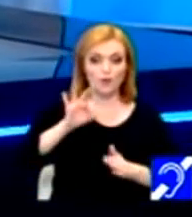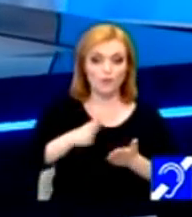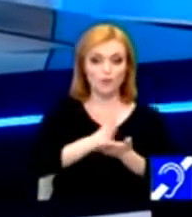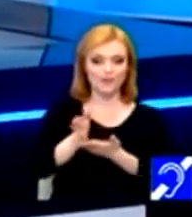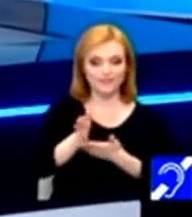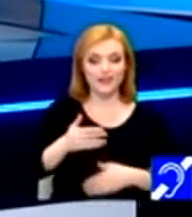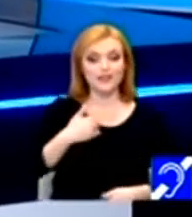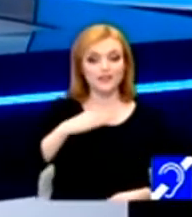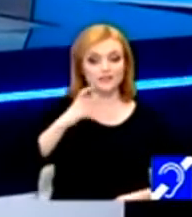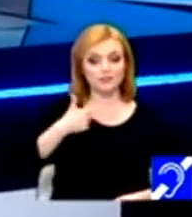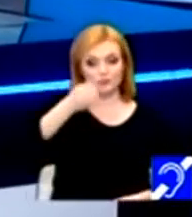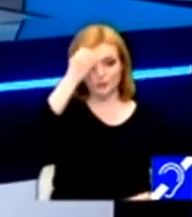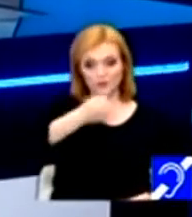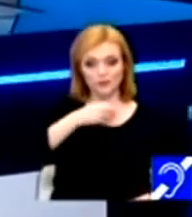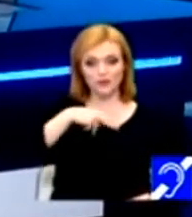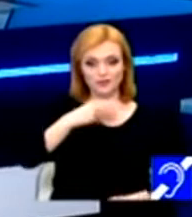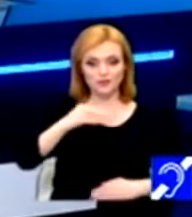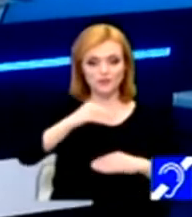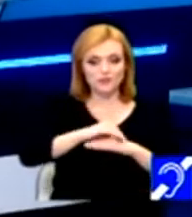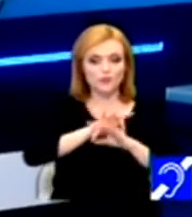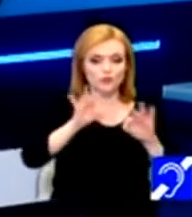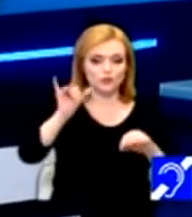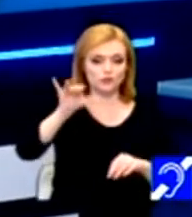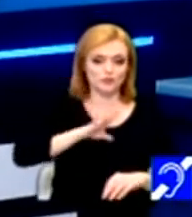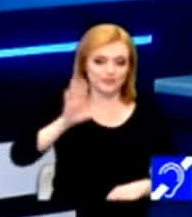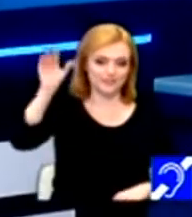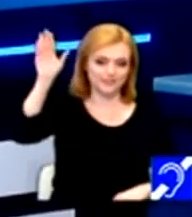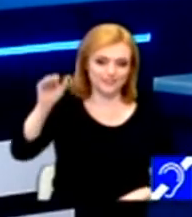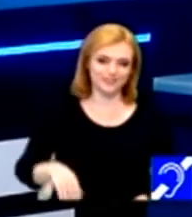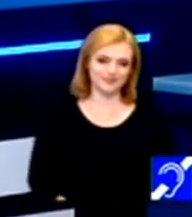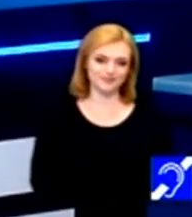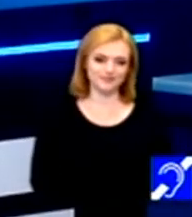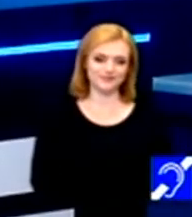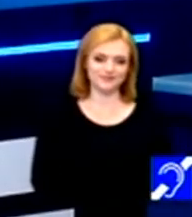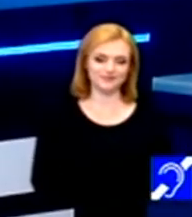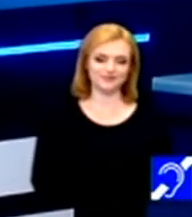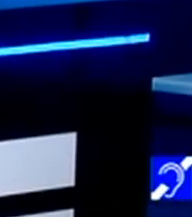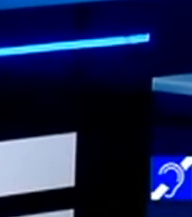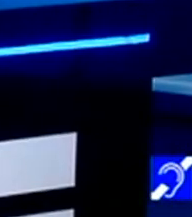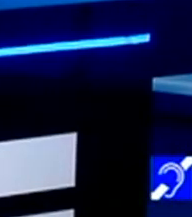Danilă și vă mulțumesc pentru atenție. O seară reușită să aveți. La revedere!